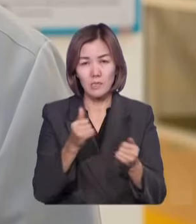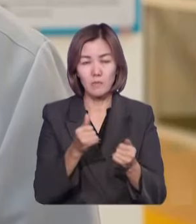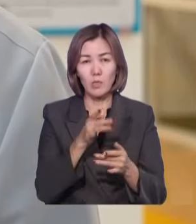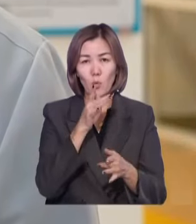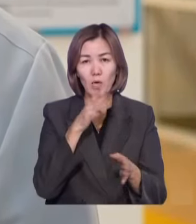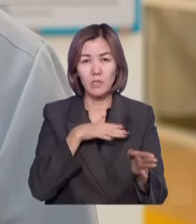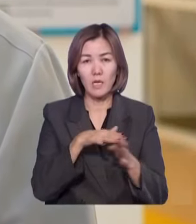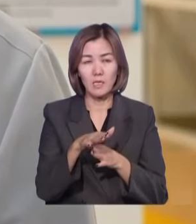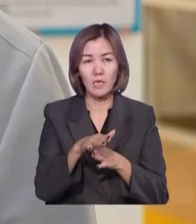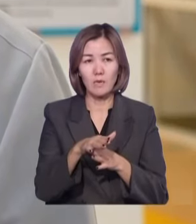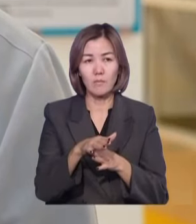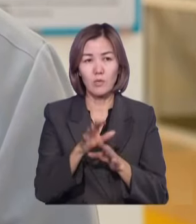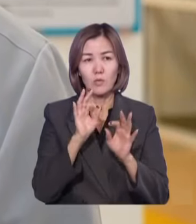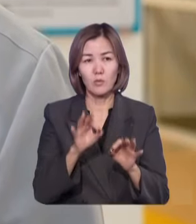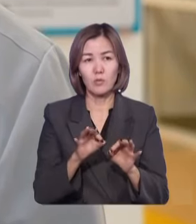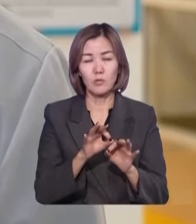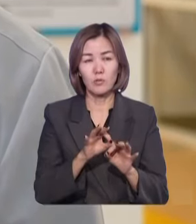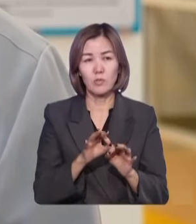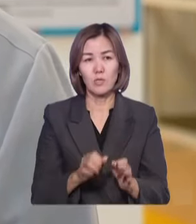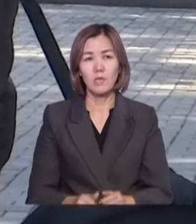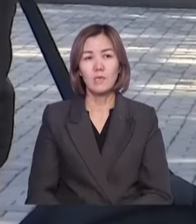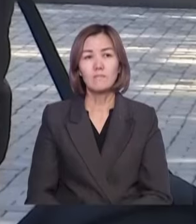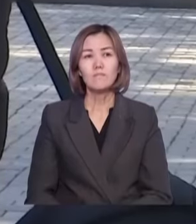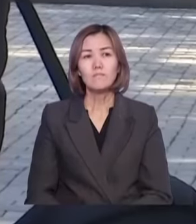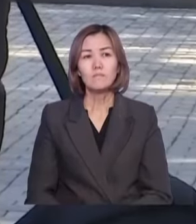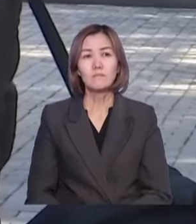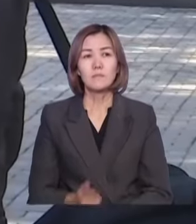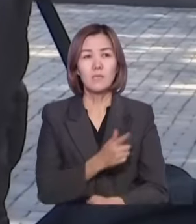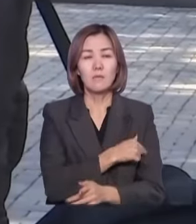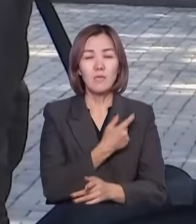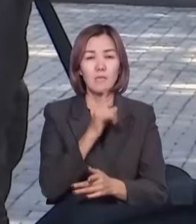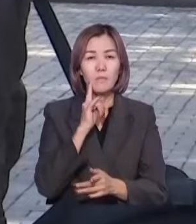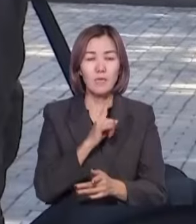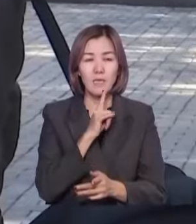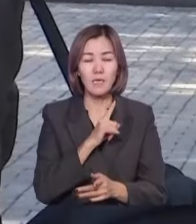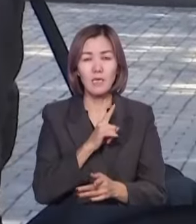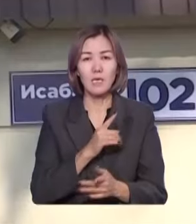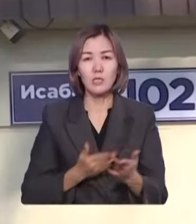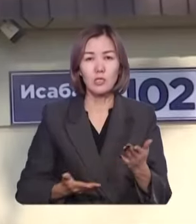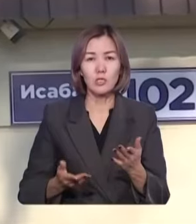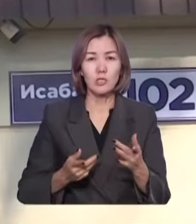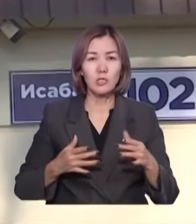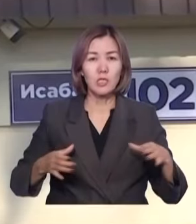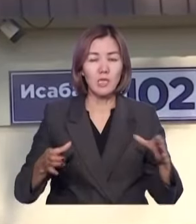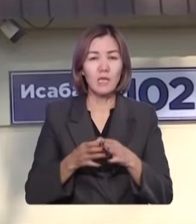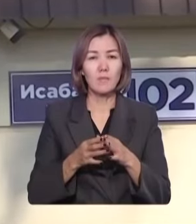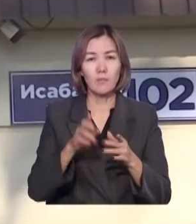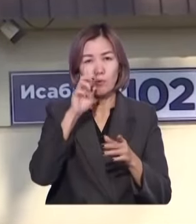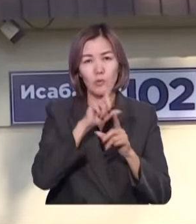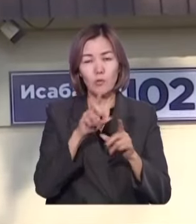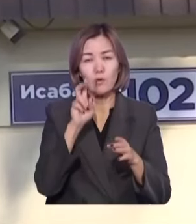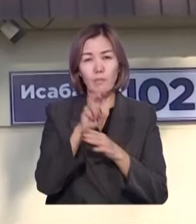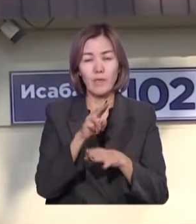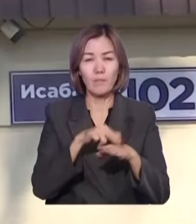уақытылы атқарып, уақытылы тапсыратын медбикелердің бірі болды. Медбикеге алданғандар жиналып құзырлы органға арызданған.